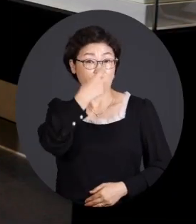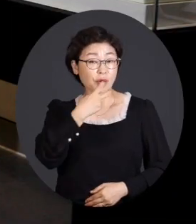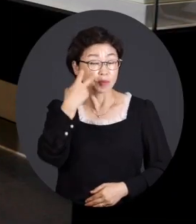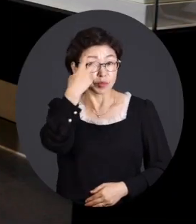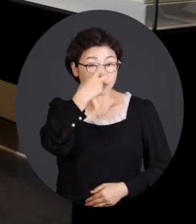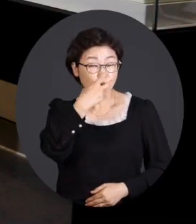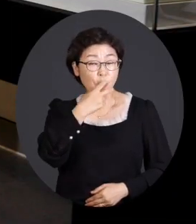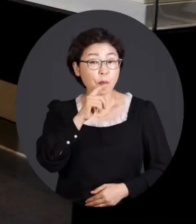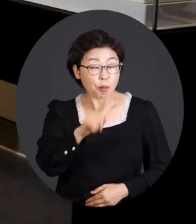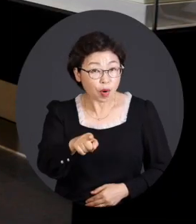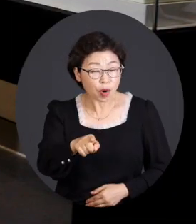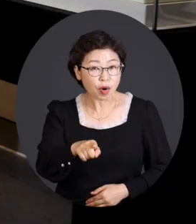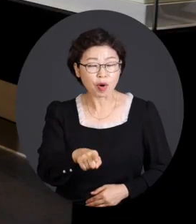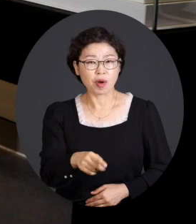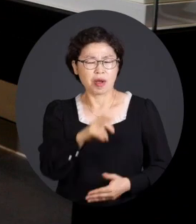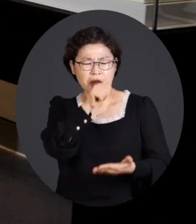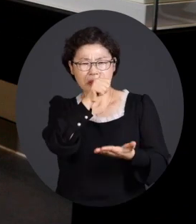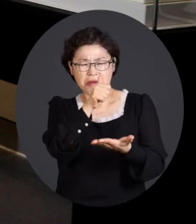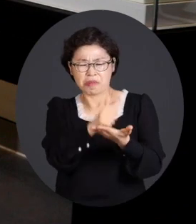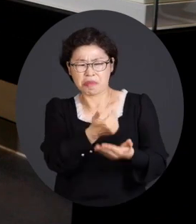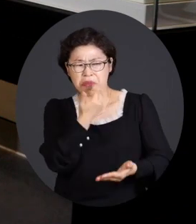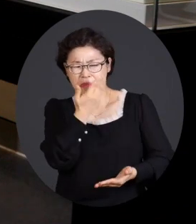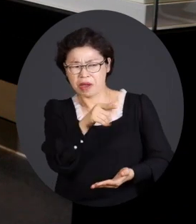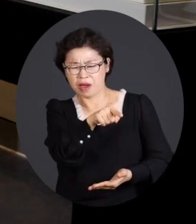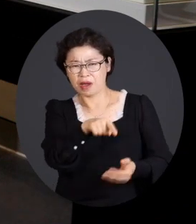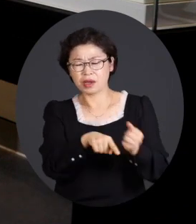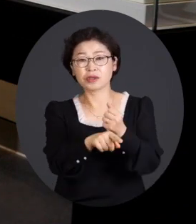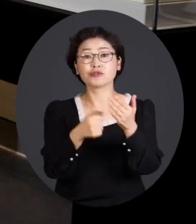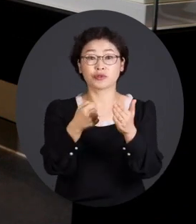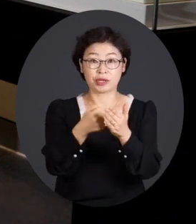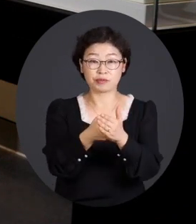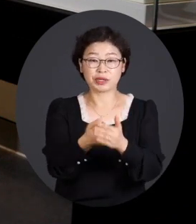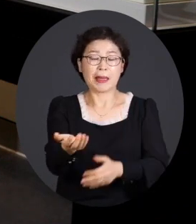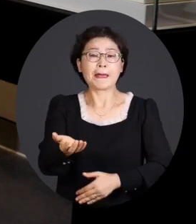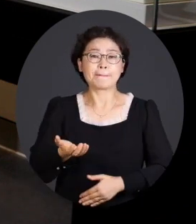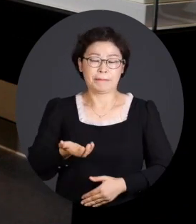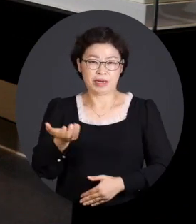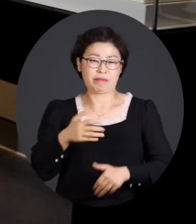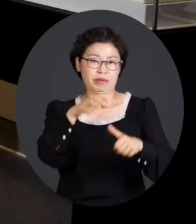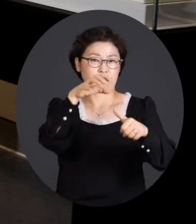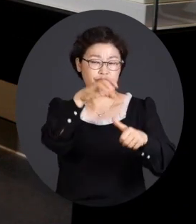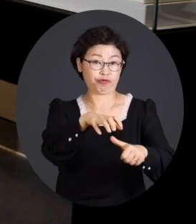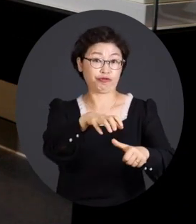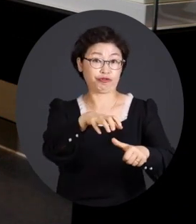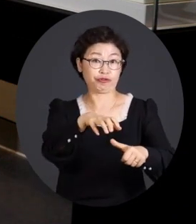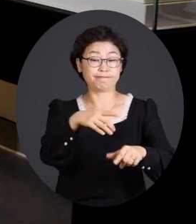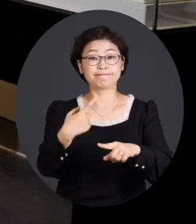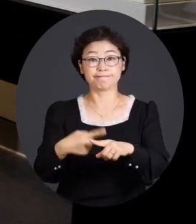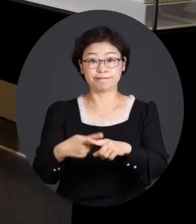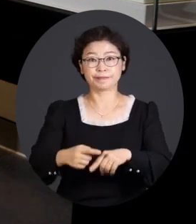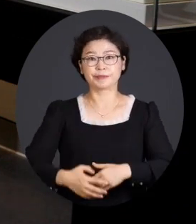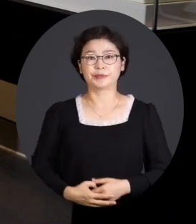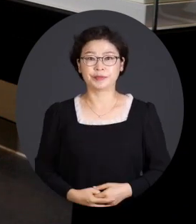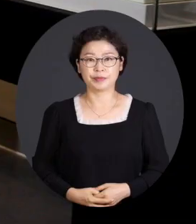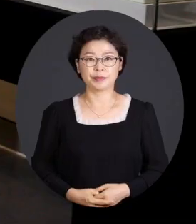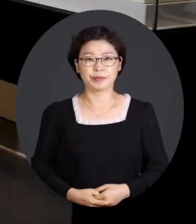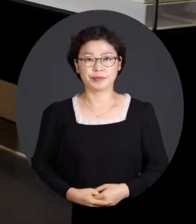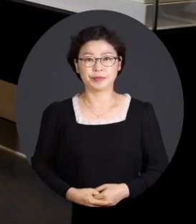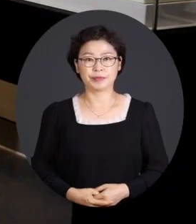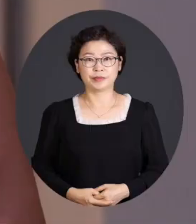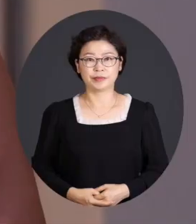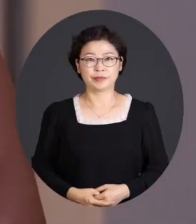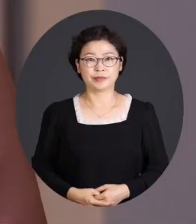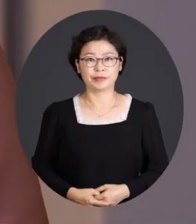예비 검속, 말 그대로 범죄 가능성이 있다는 이유만으로 사전에 구금하는 것을 뜻합니다.